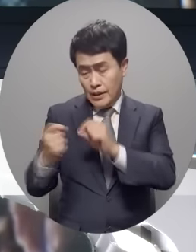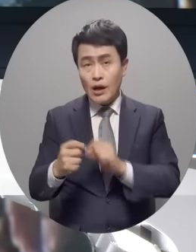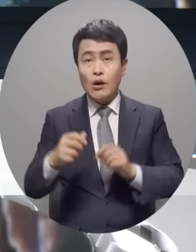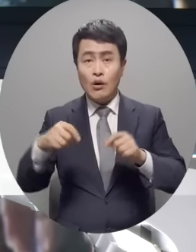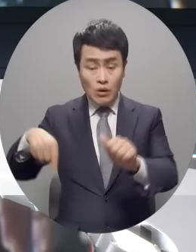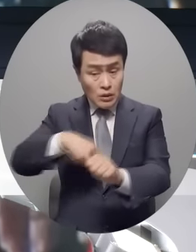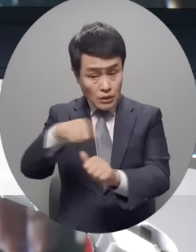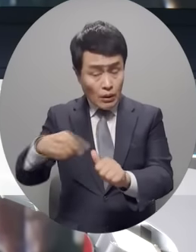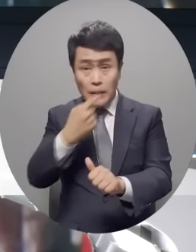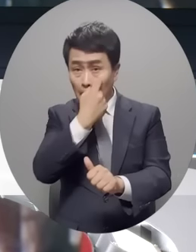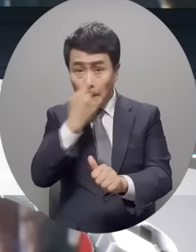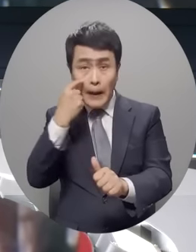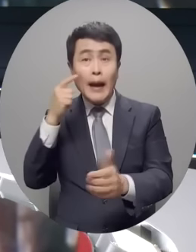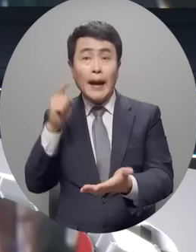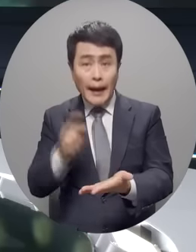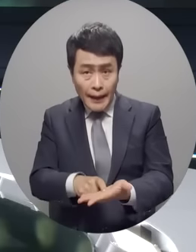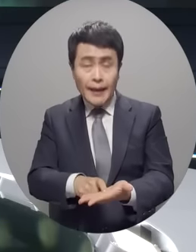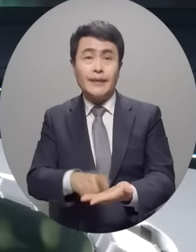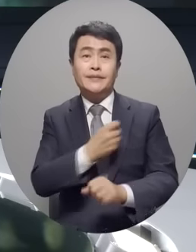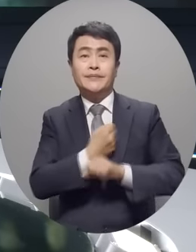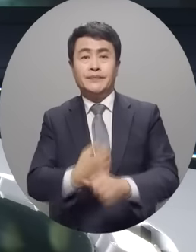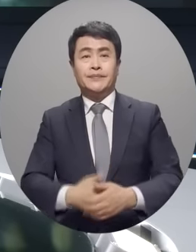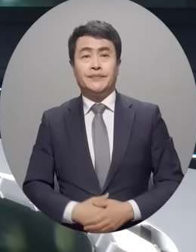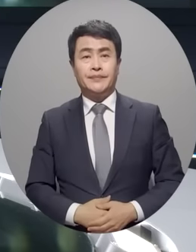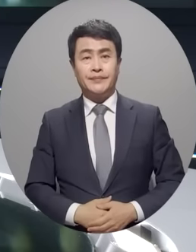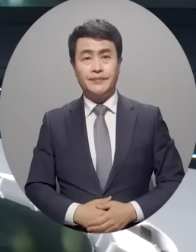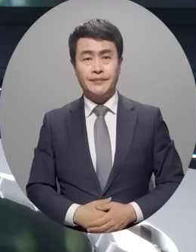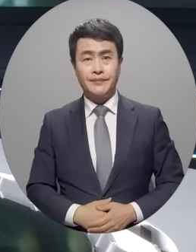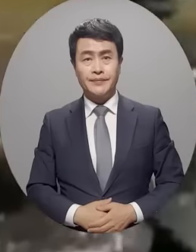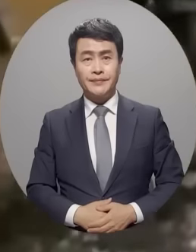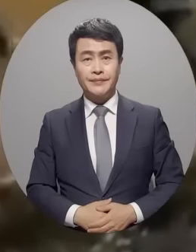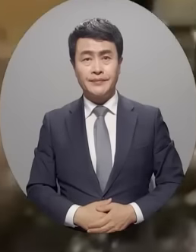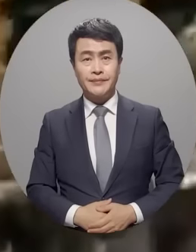정황도 확인됐습니다. 윤성철 기자입니다.